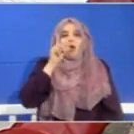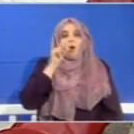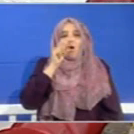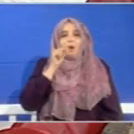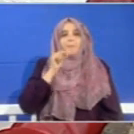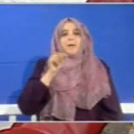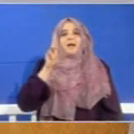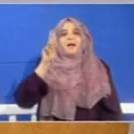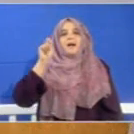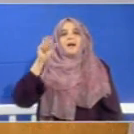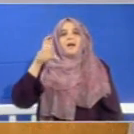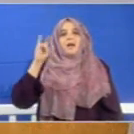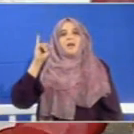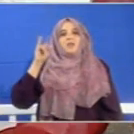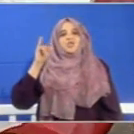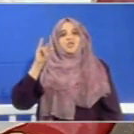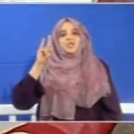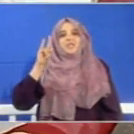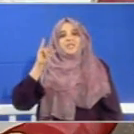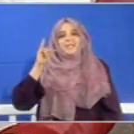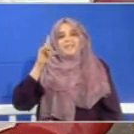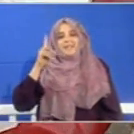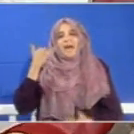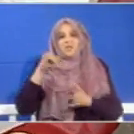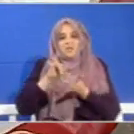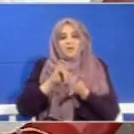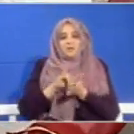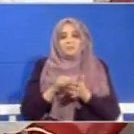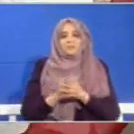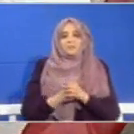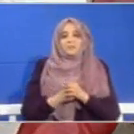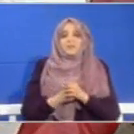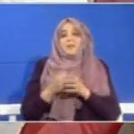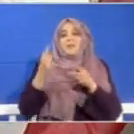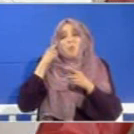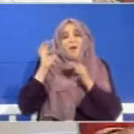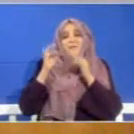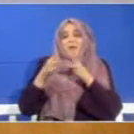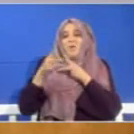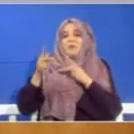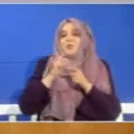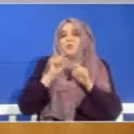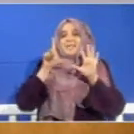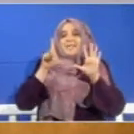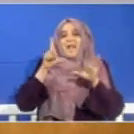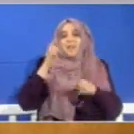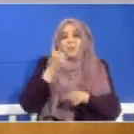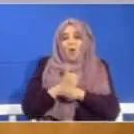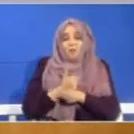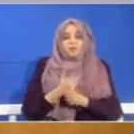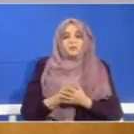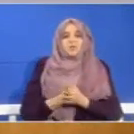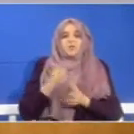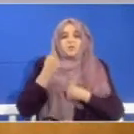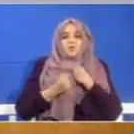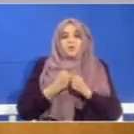العاصمة، يقول يا شيخ ما حكم الجار الذي يؤذي جاره؟ إني أعاني مع جاري لمدة 7 سنوات. بسم الله الرحمن الرحيم.